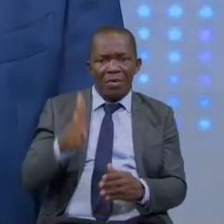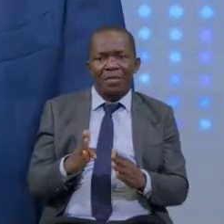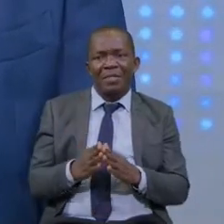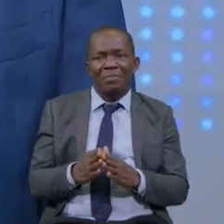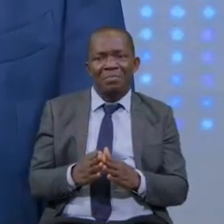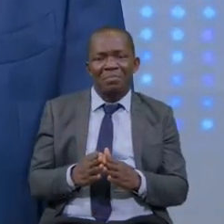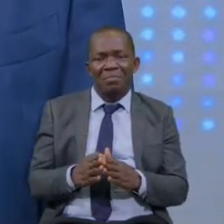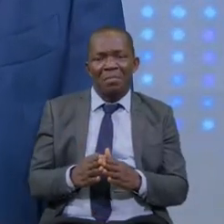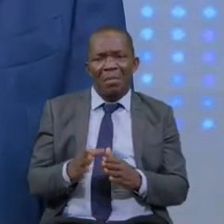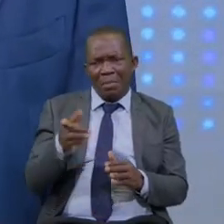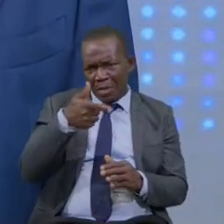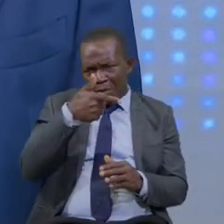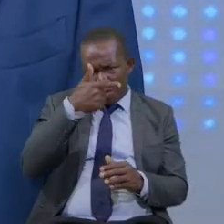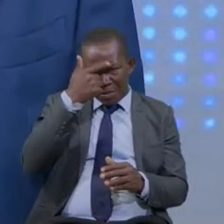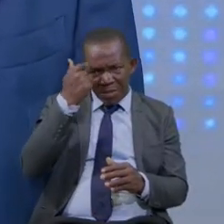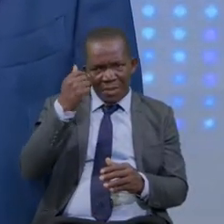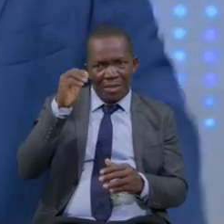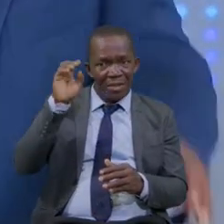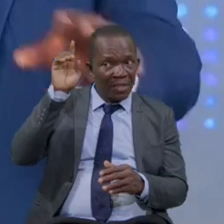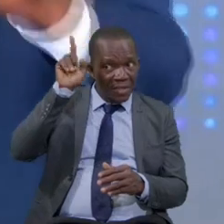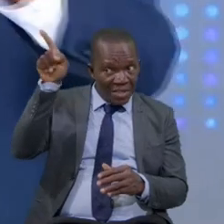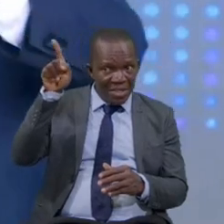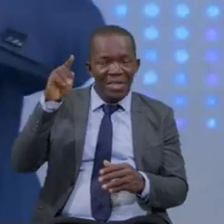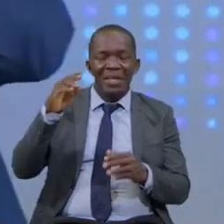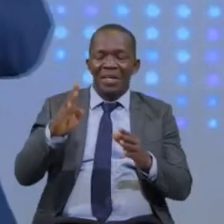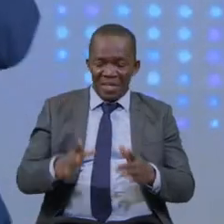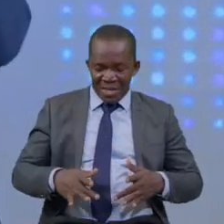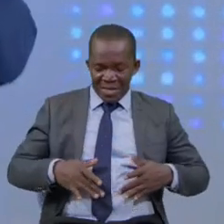parce qu'il vit, il a mené une vie parfaite.